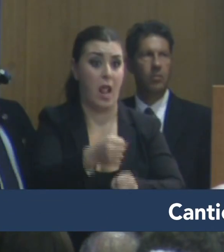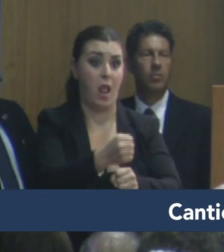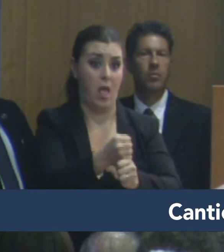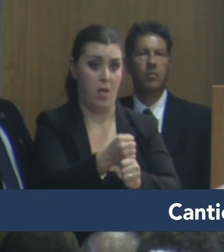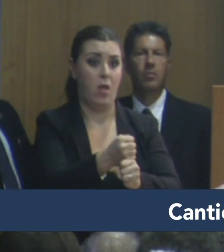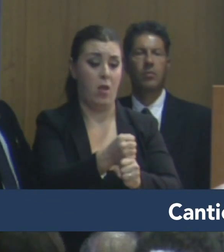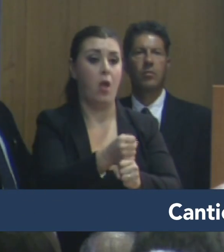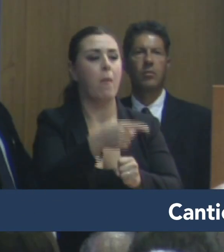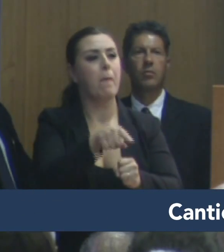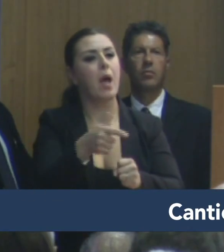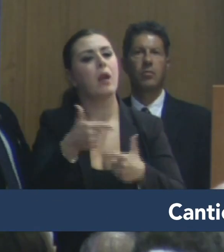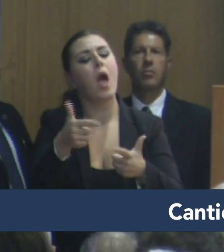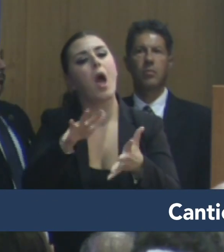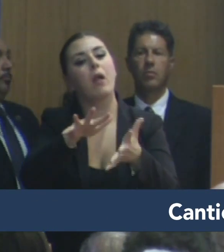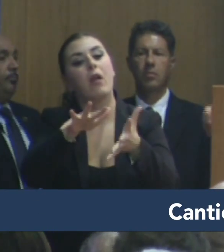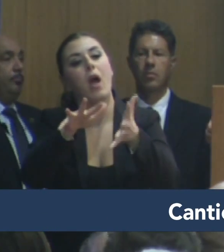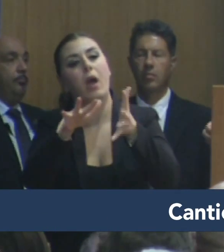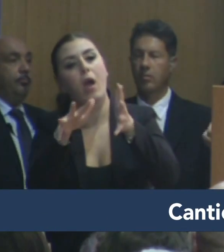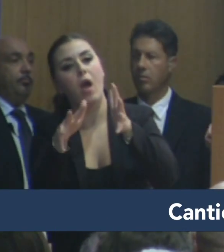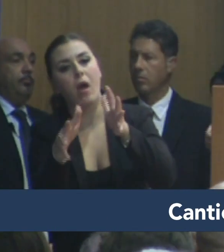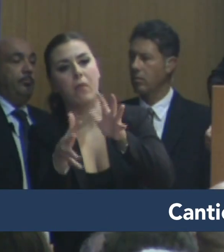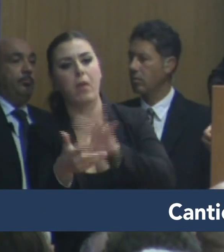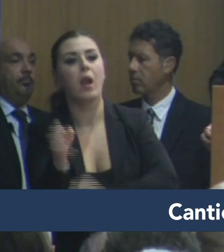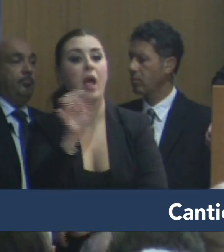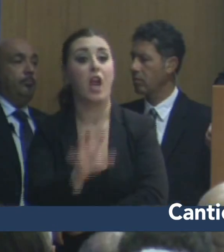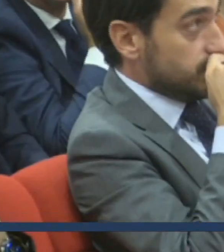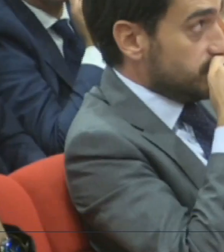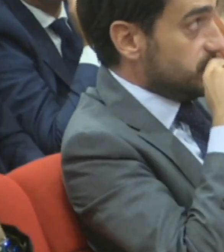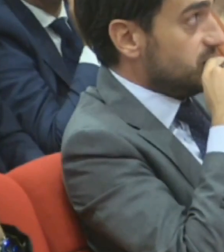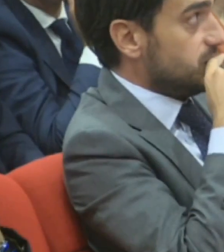per innovare e cambiare la macchina regionale.